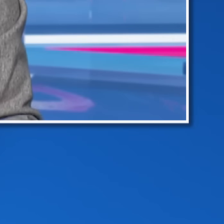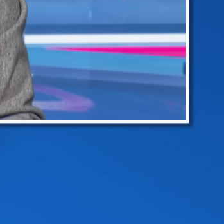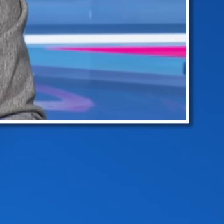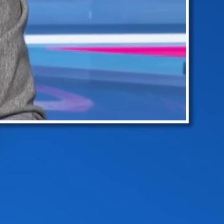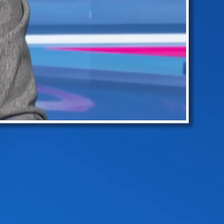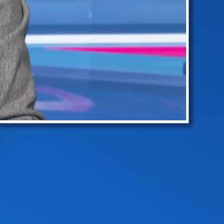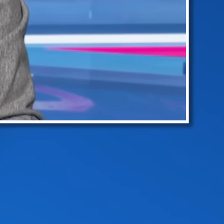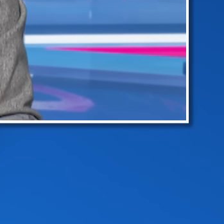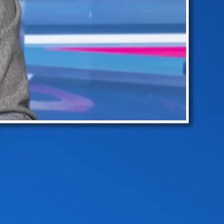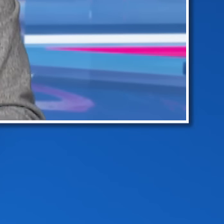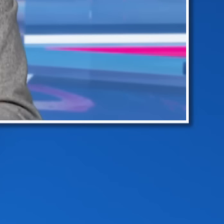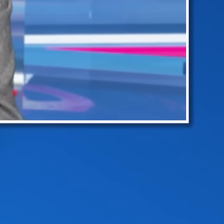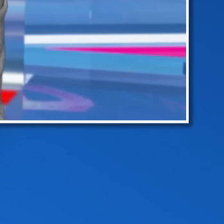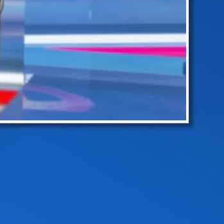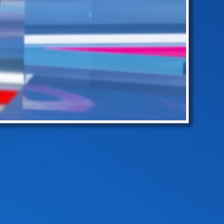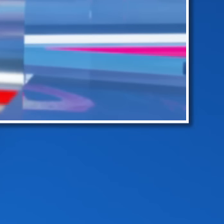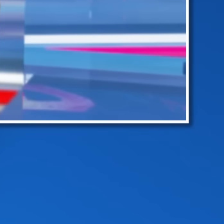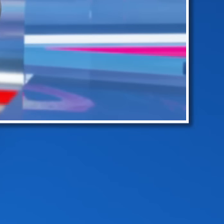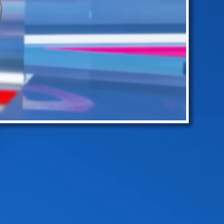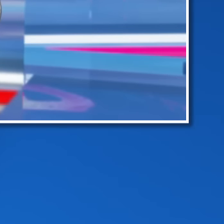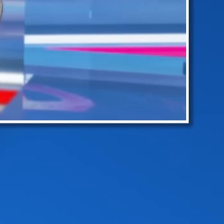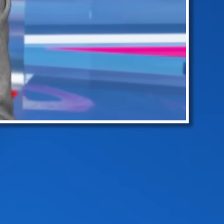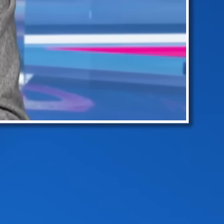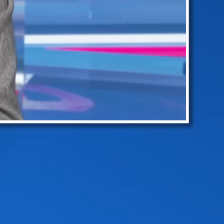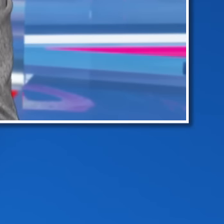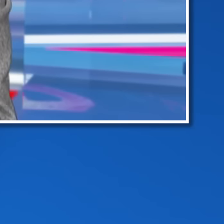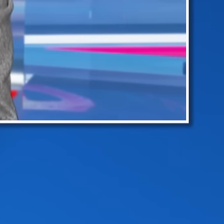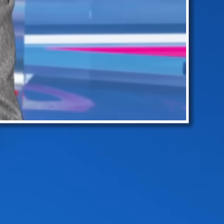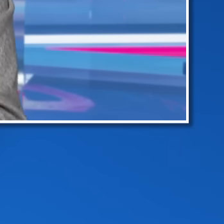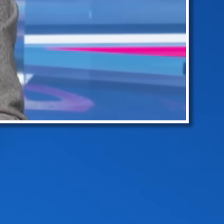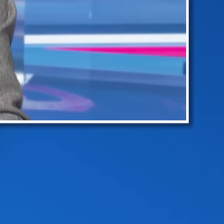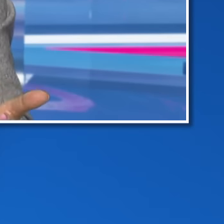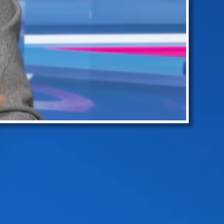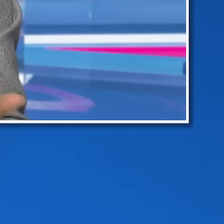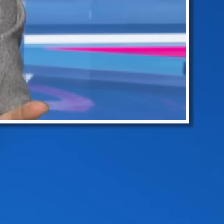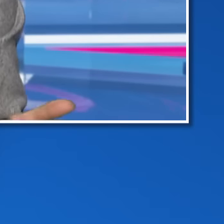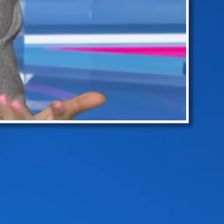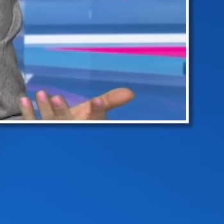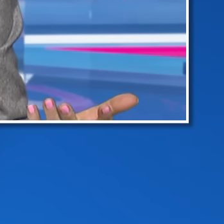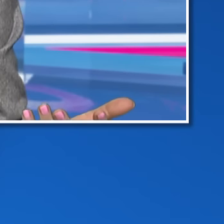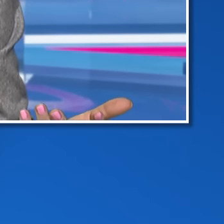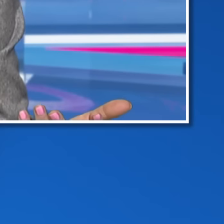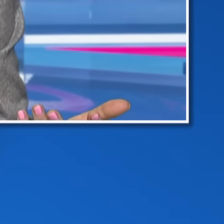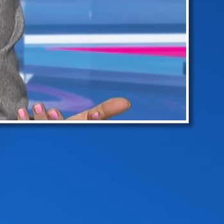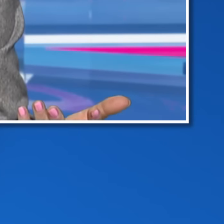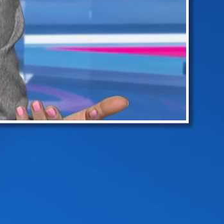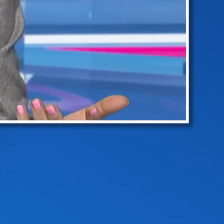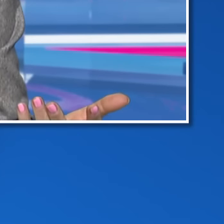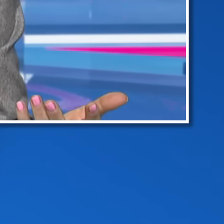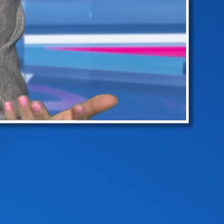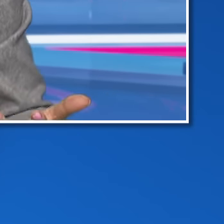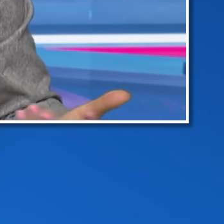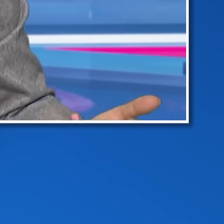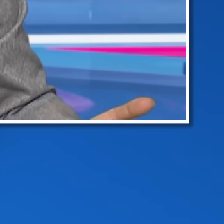pana. Pani poseł Joanna Lichocka z Prawa i Sprawiedliwości. Pani poseł, czy pani jest zdziwiona tym, że pan premier Donald Tusk nie zna